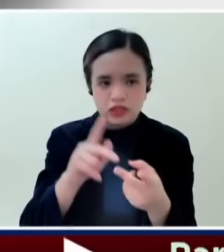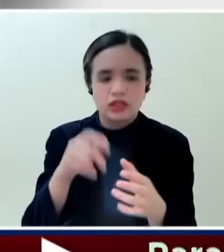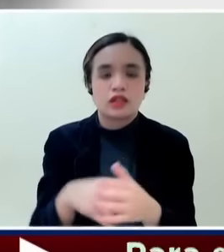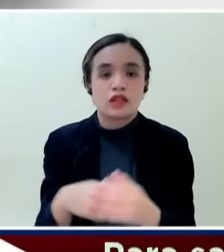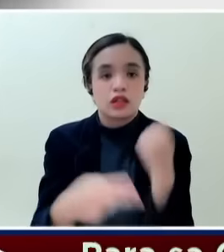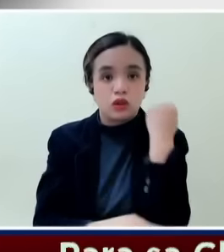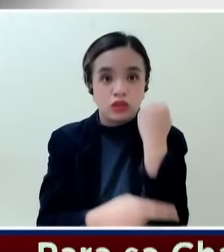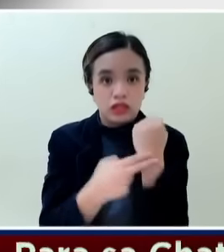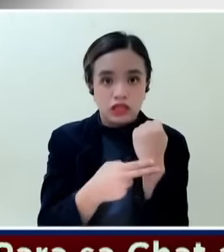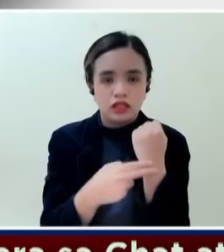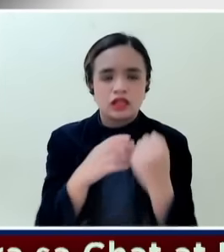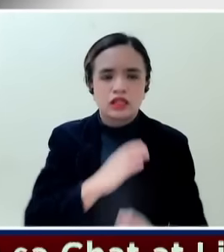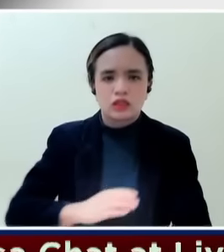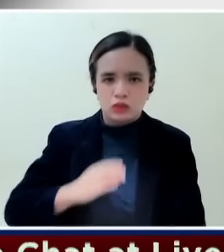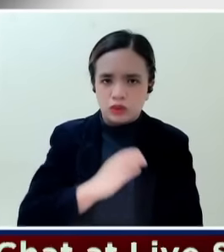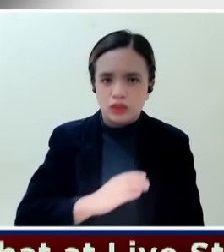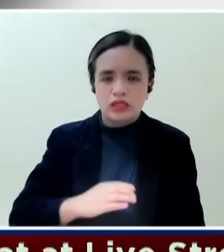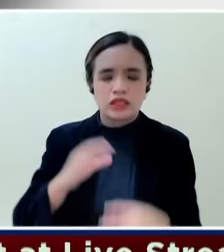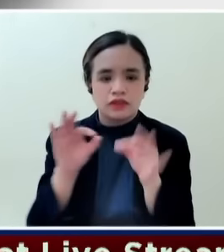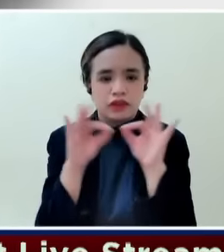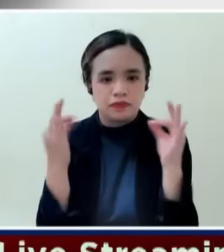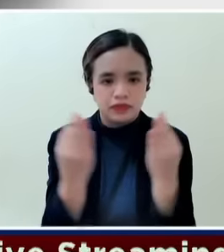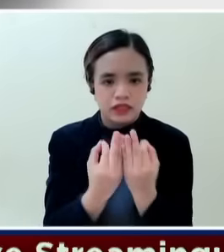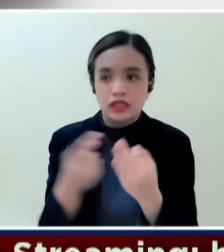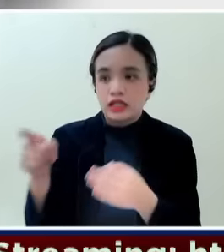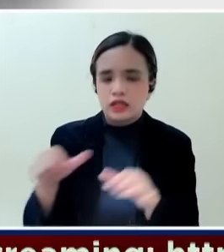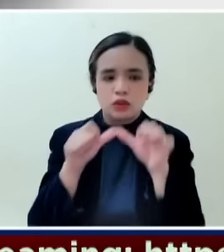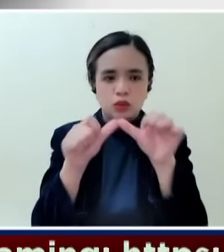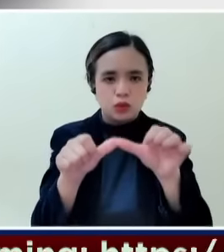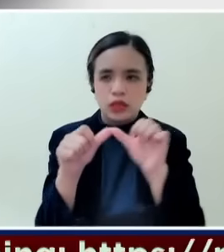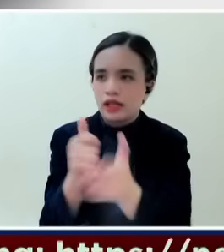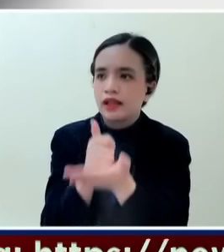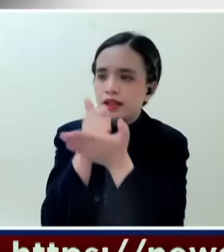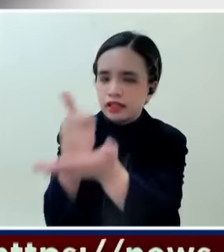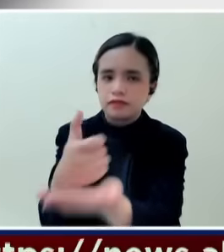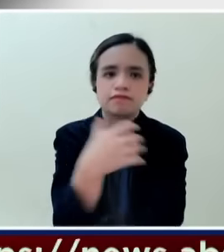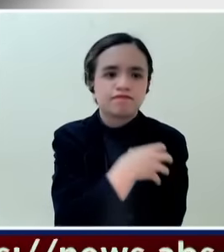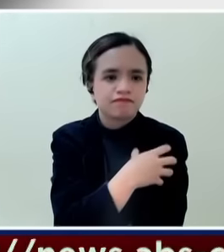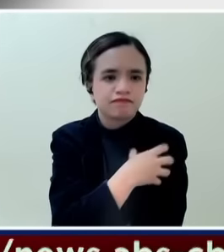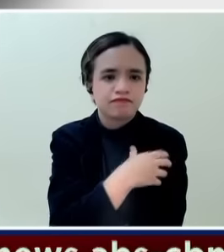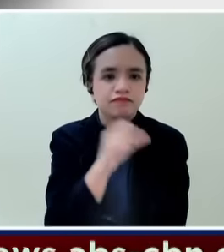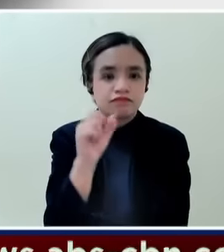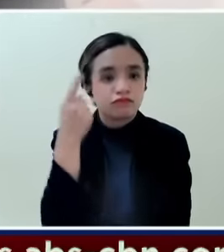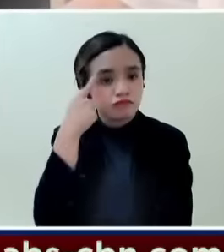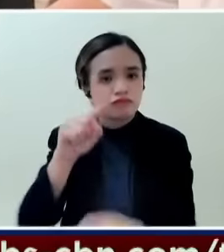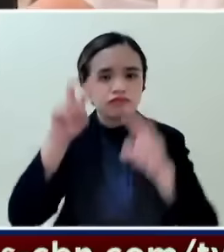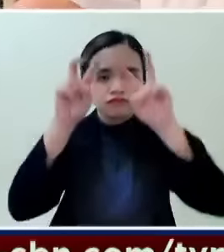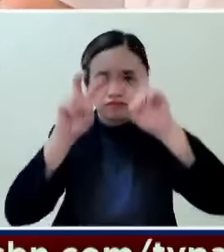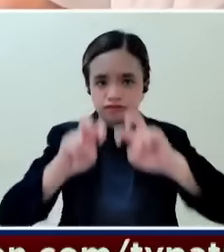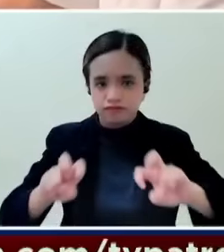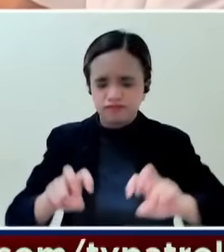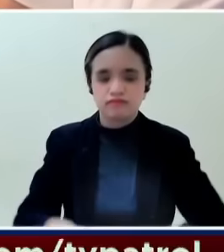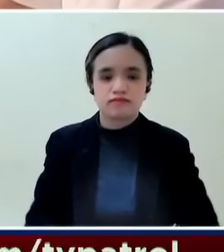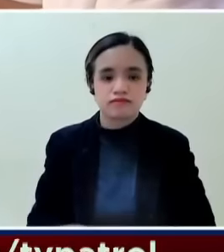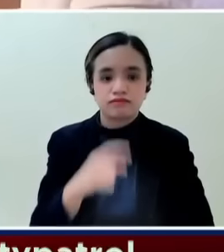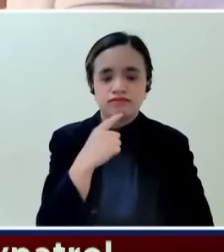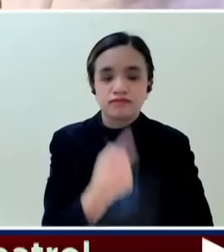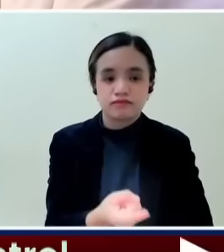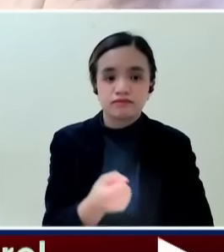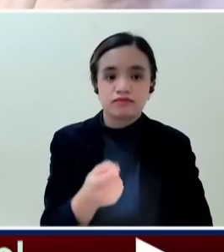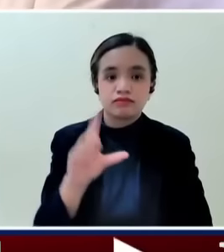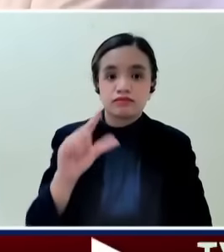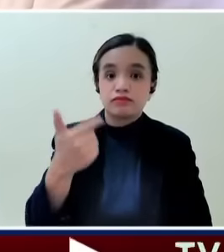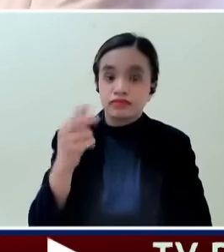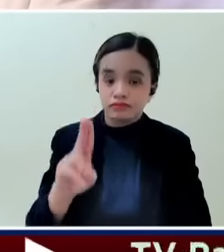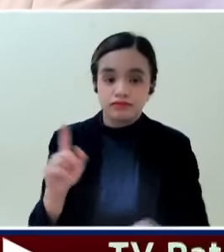sa pamilya ng mga nasawi. Patuloy umano silang nakikipagtulungan sa otoridad para sa imbestigasyon ng kaso. Ayon naman sa lokal na pamahalaan